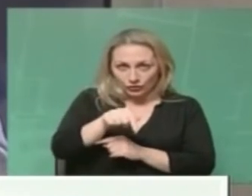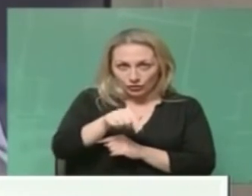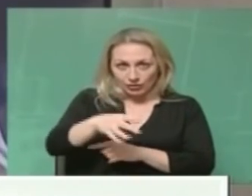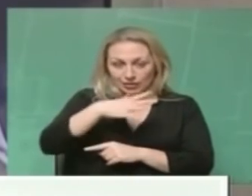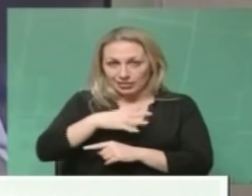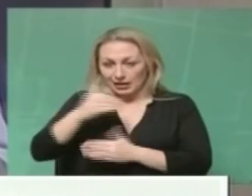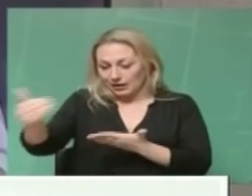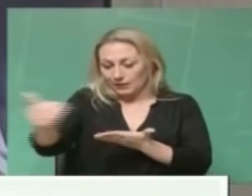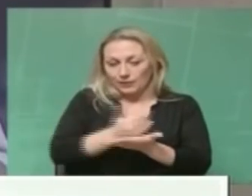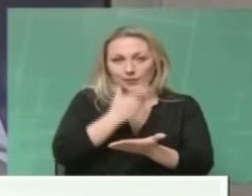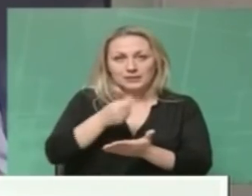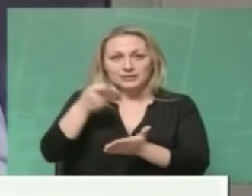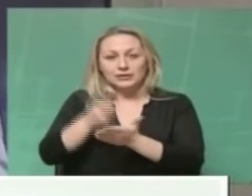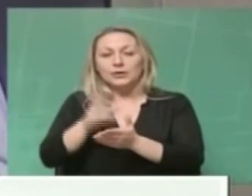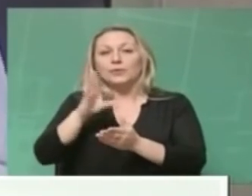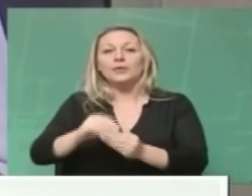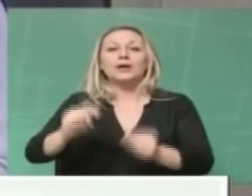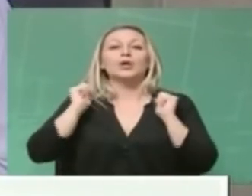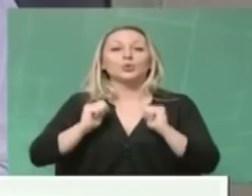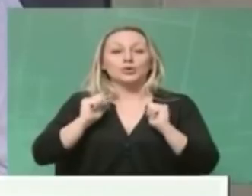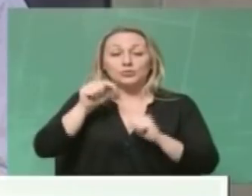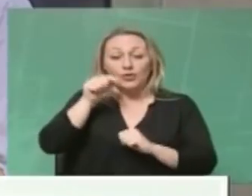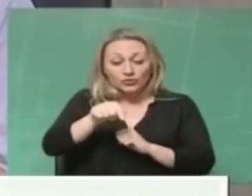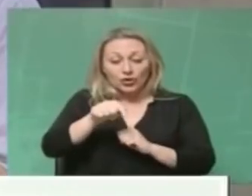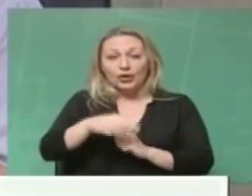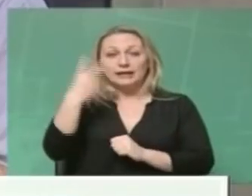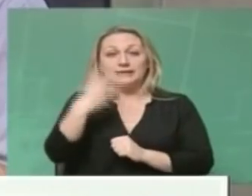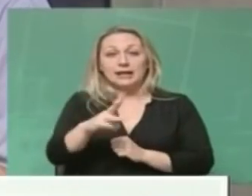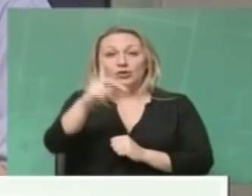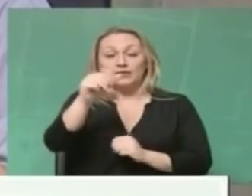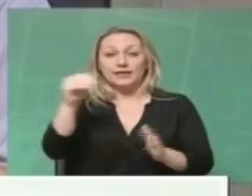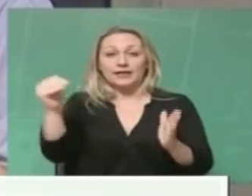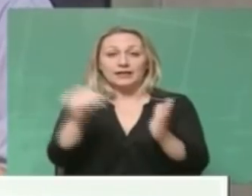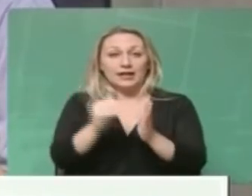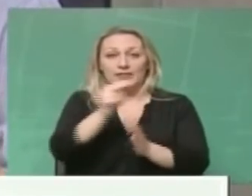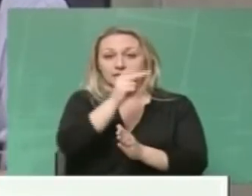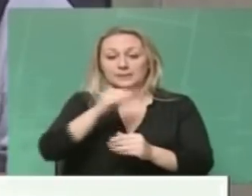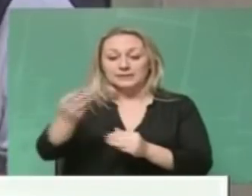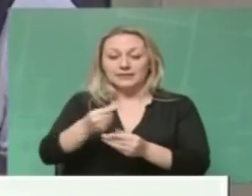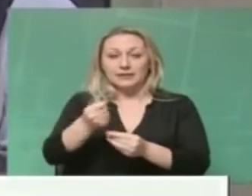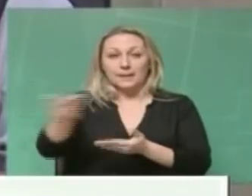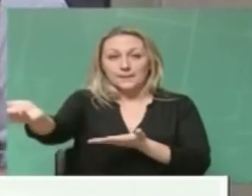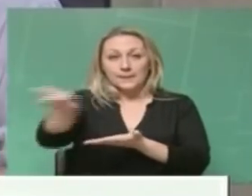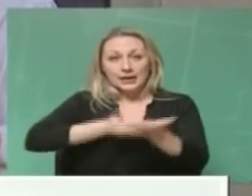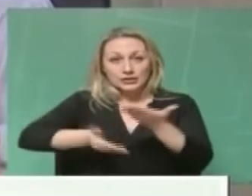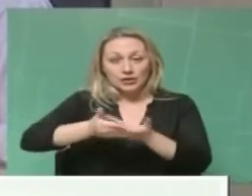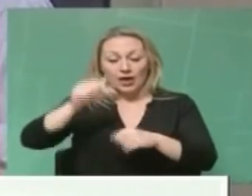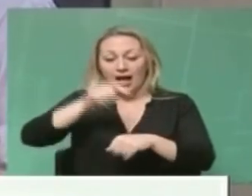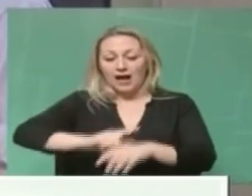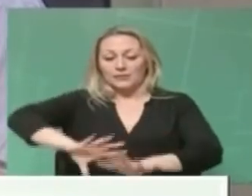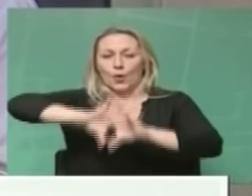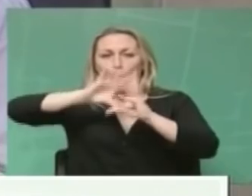ιστορία για τον τουρισμό είναι αυτή, αυτό το ποσό των 310.000 που επιστρέφεται? Κινητοποιείται όλος αυτός ο